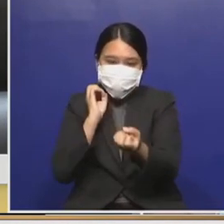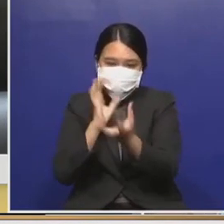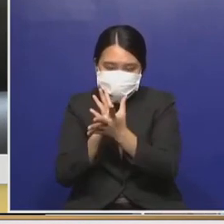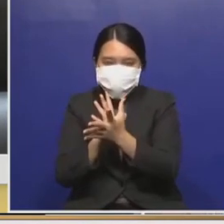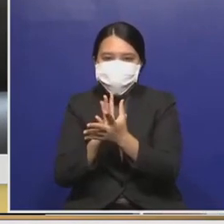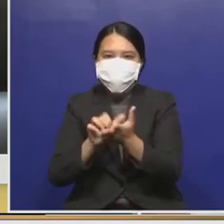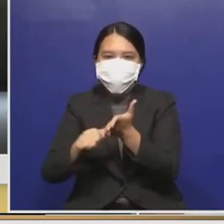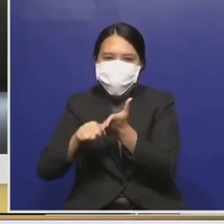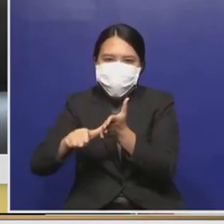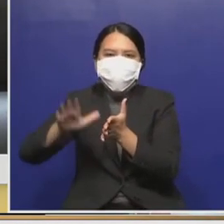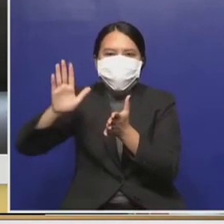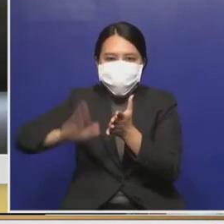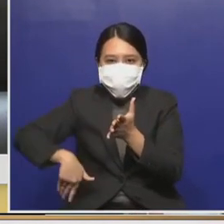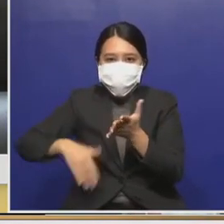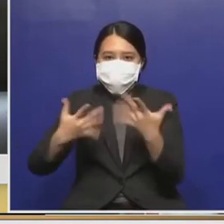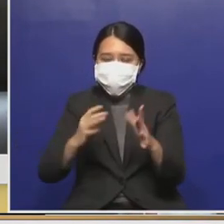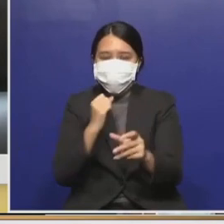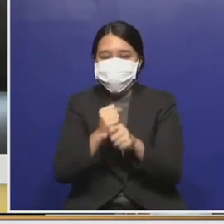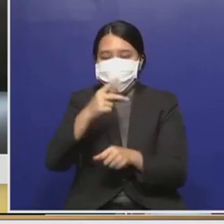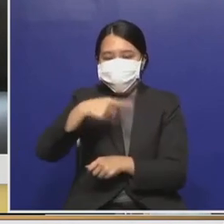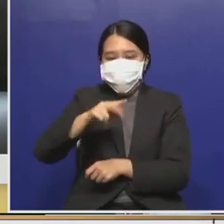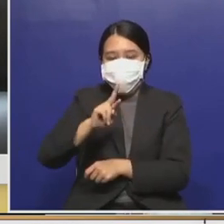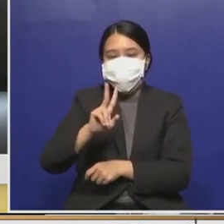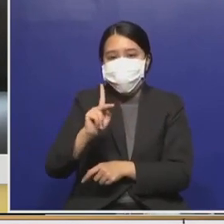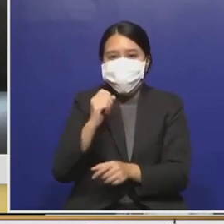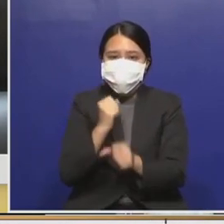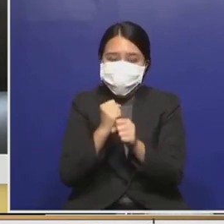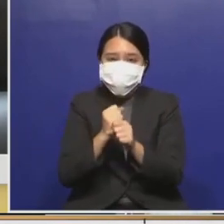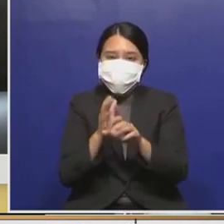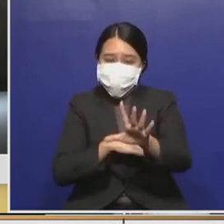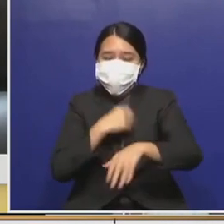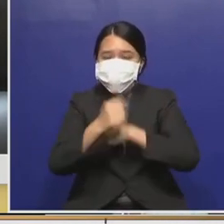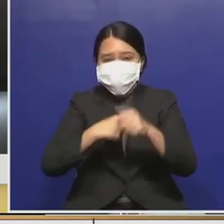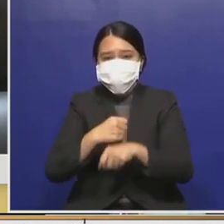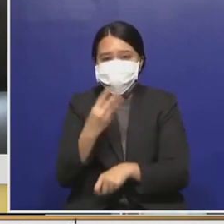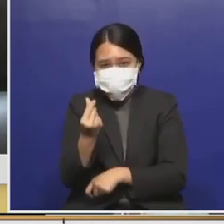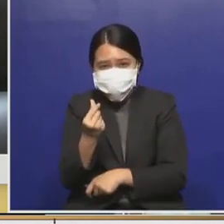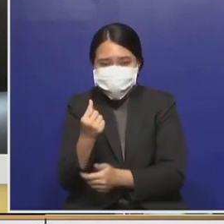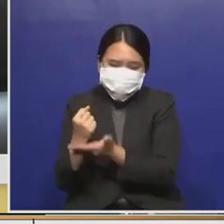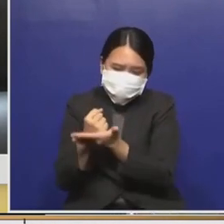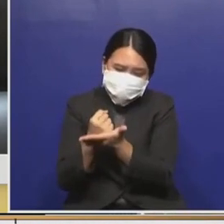ปี จะทำพรกำหนอีกี่ปี จะยือยายอสัเท่าไ่